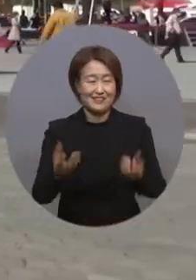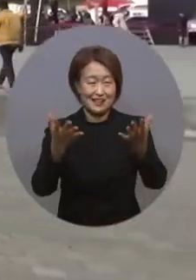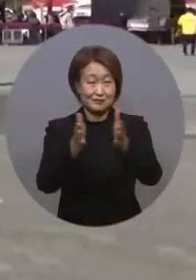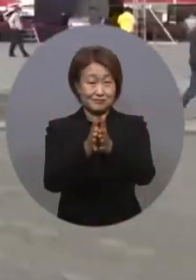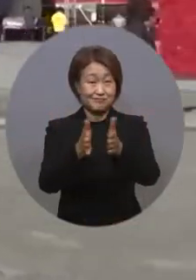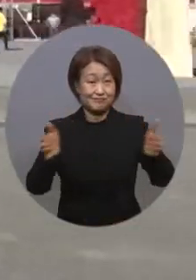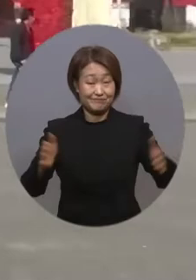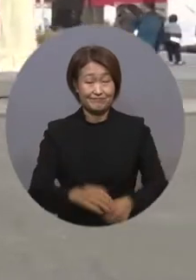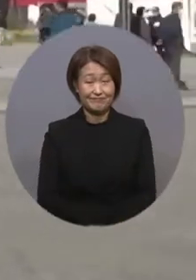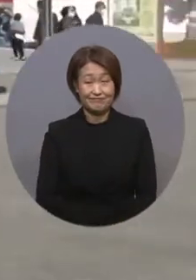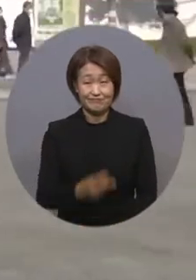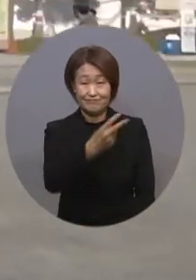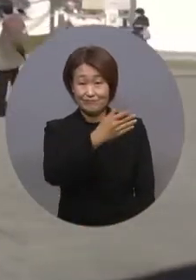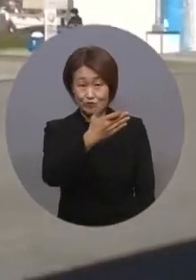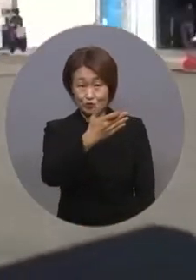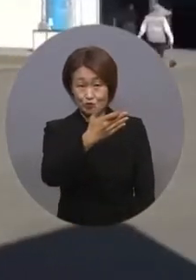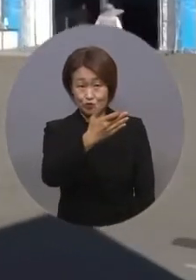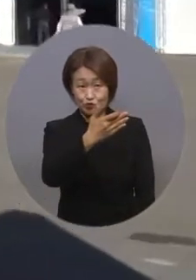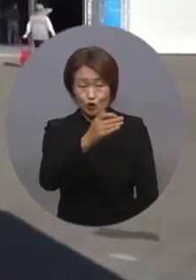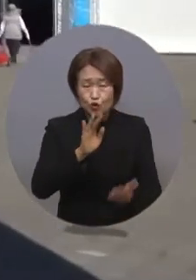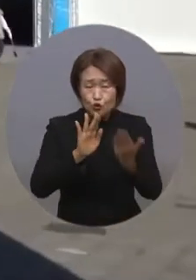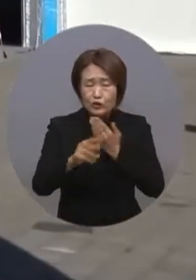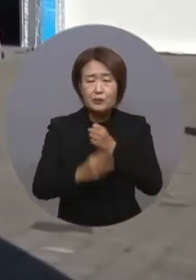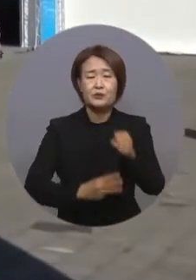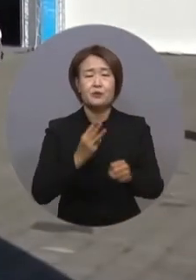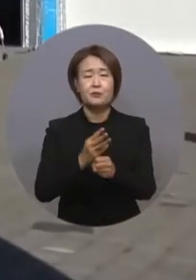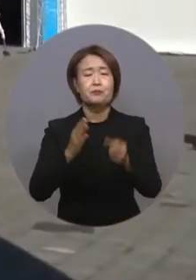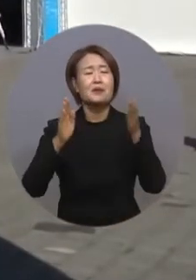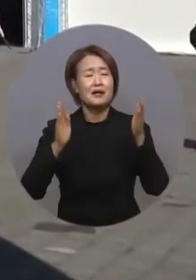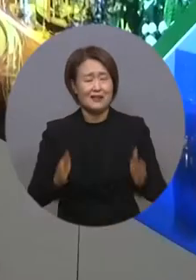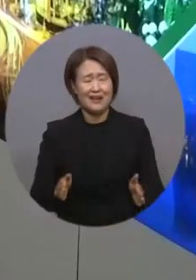지난 2019년 이후 3년 만에 오프라인 행사로 재개된